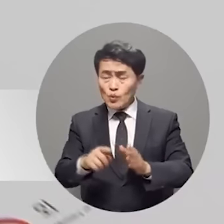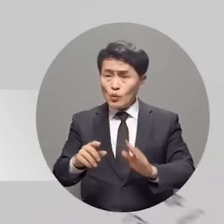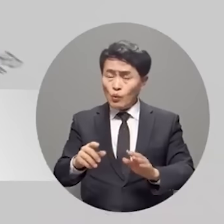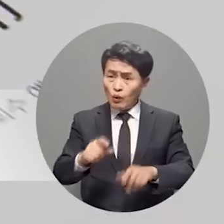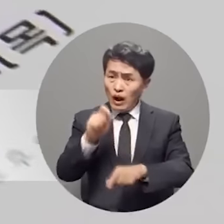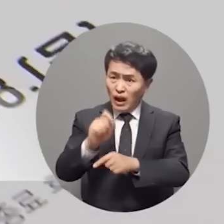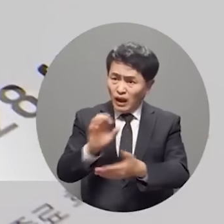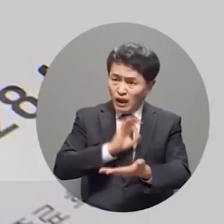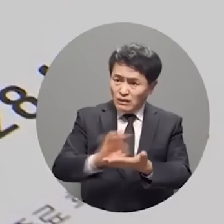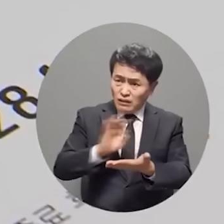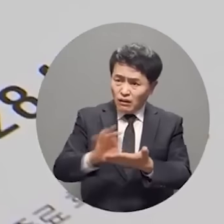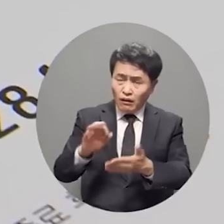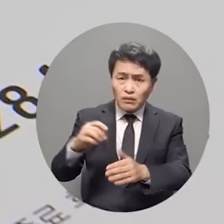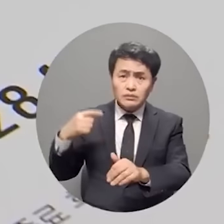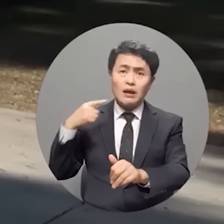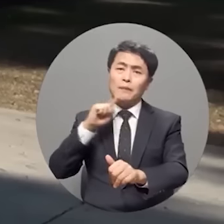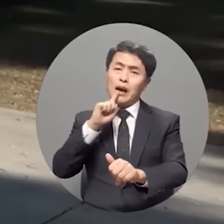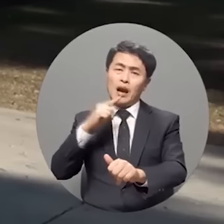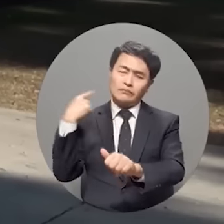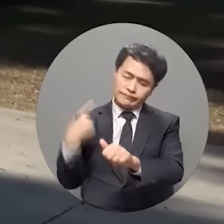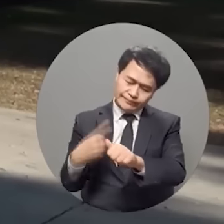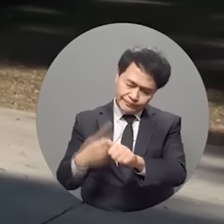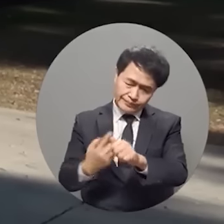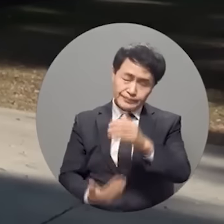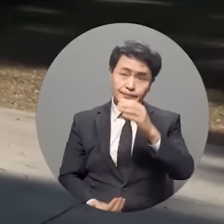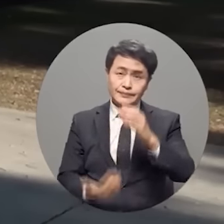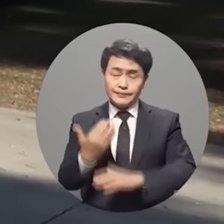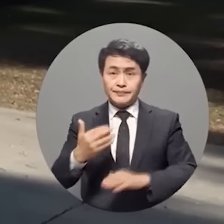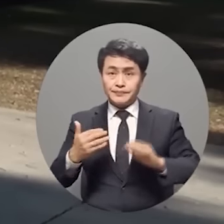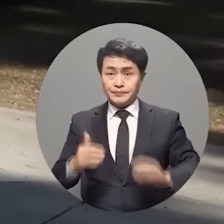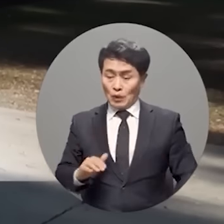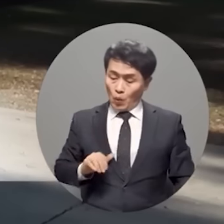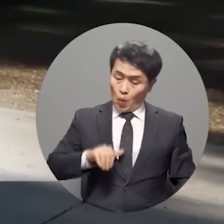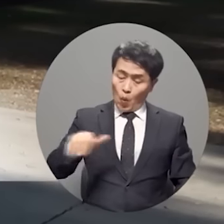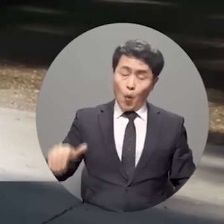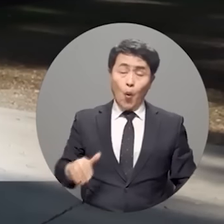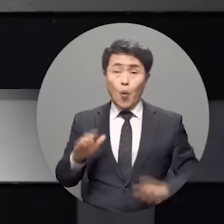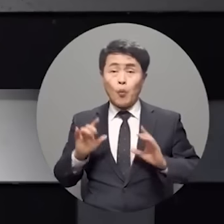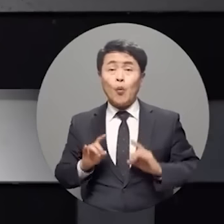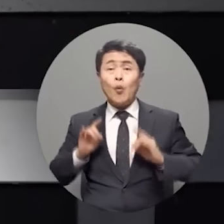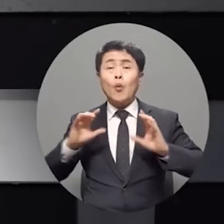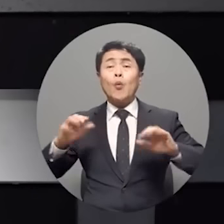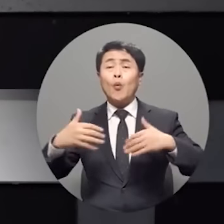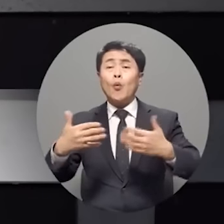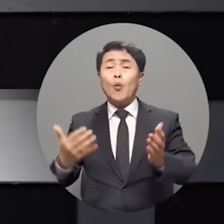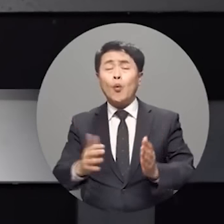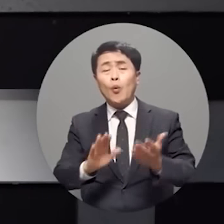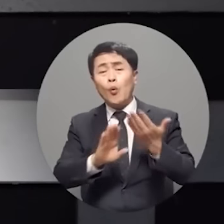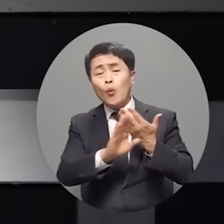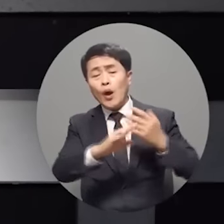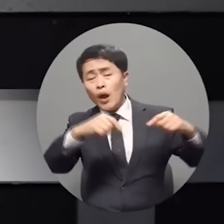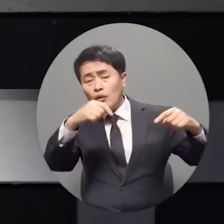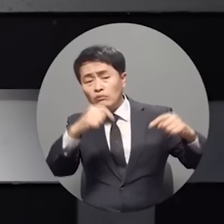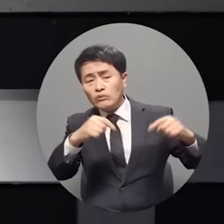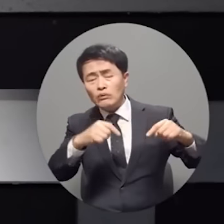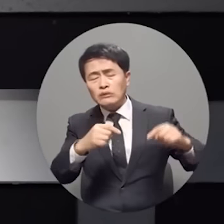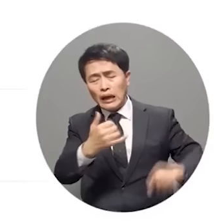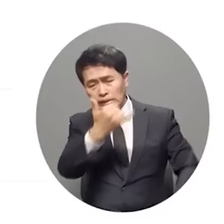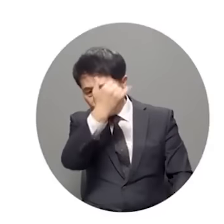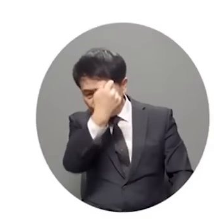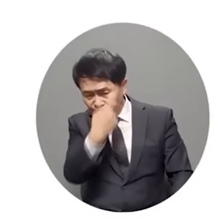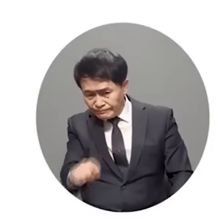낭비했다는 비난이 나오고 있습니다 핵심 우방국인 호주에 적지않은 외교를 범했다는 지적도 제기됩니다